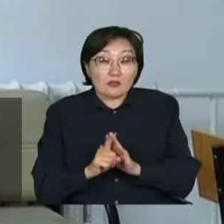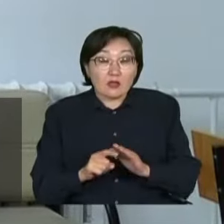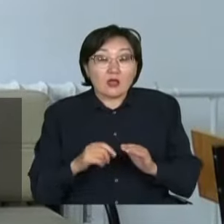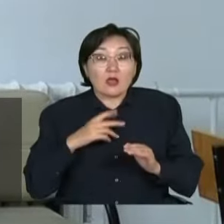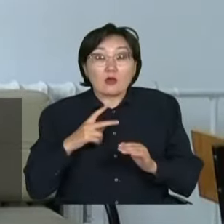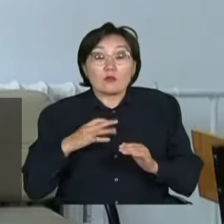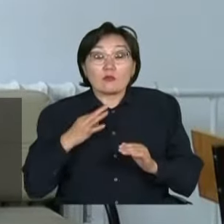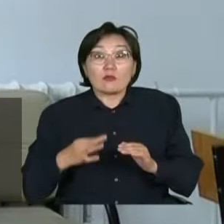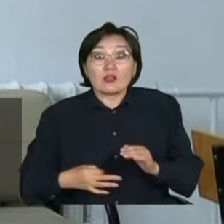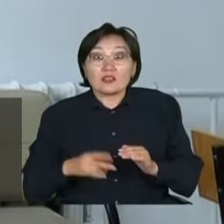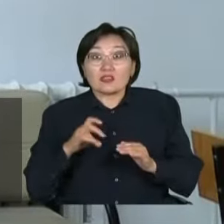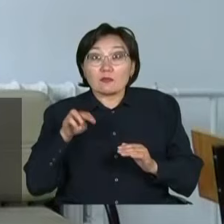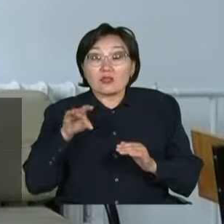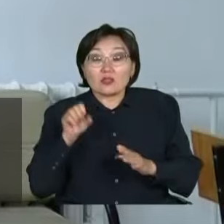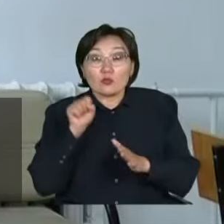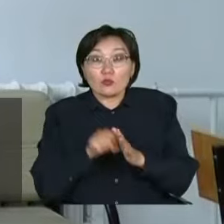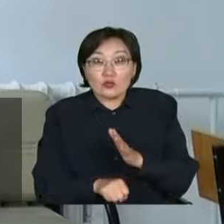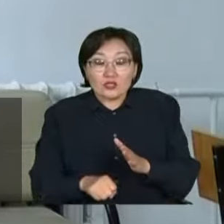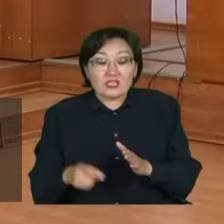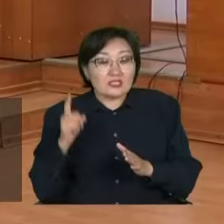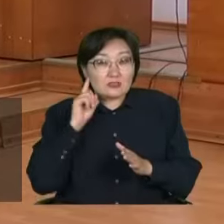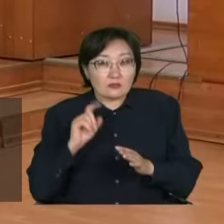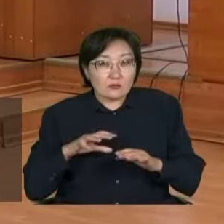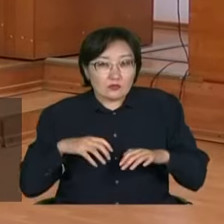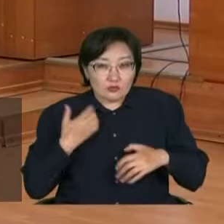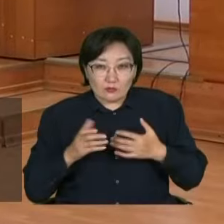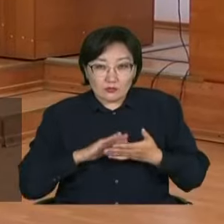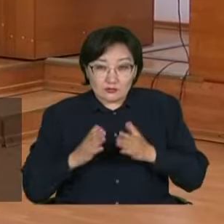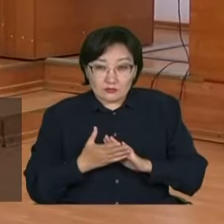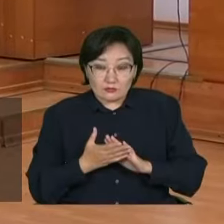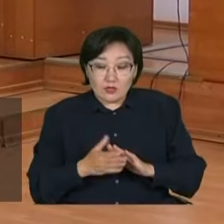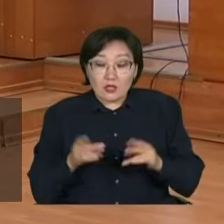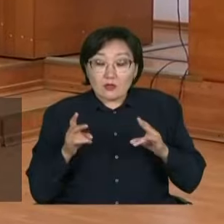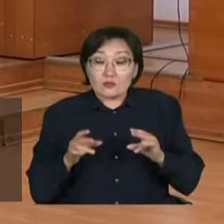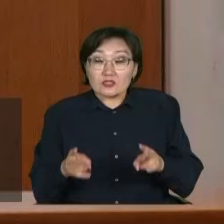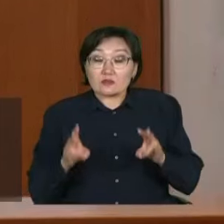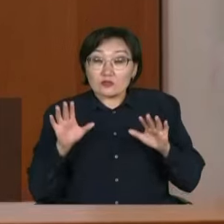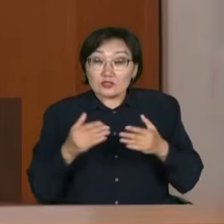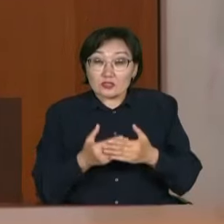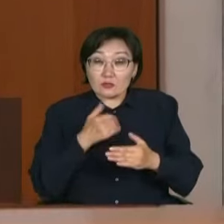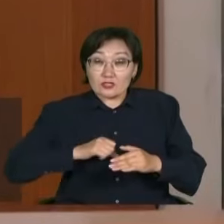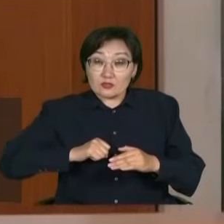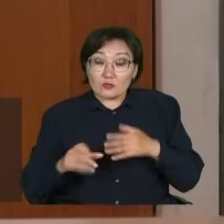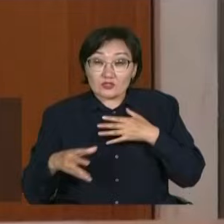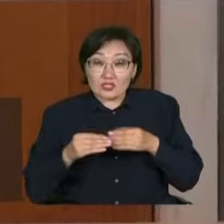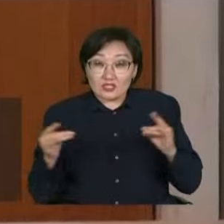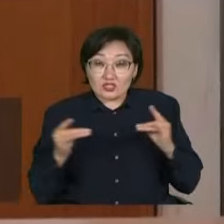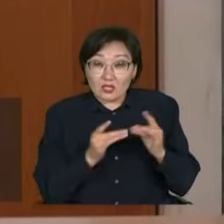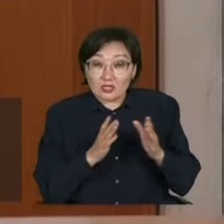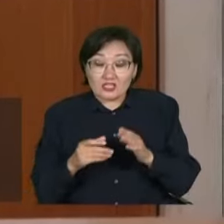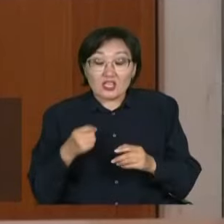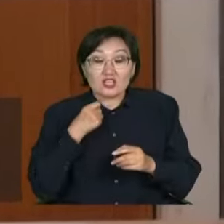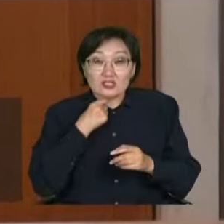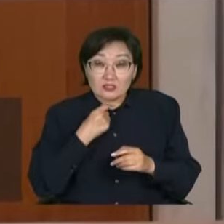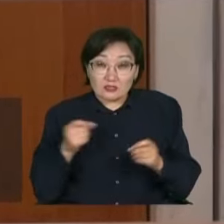мен немеремді өлтірді дегенді естіп есім кетіп отыр. Жан түршігерлік оқиғаның алдында Александрдың достарымен бірге жатақханада ішімдік